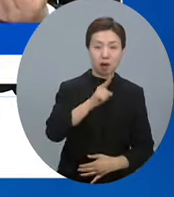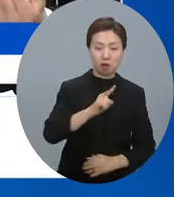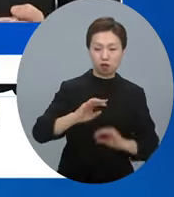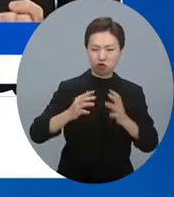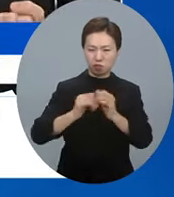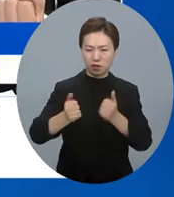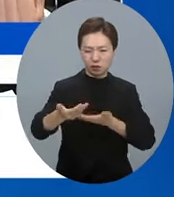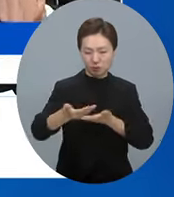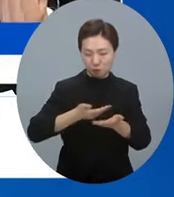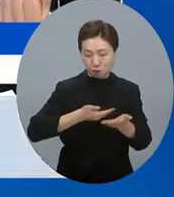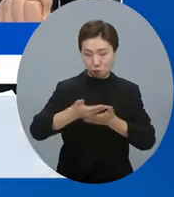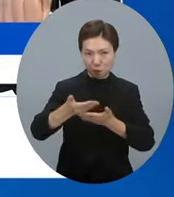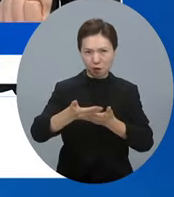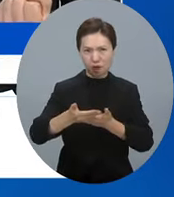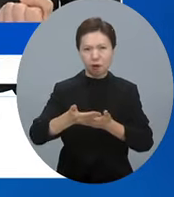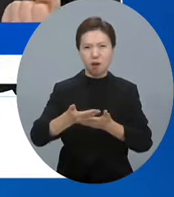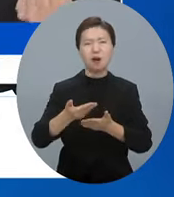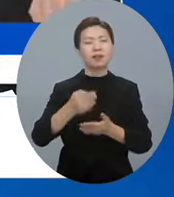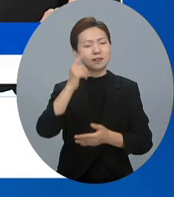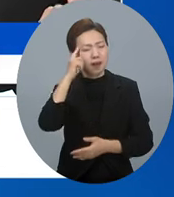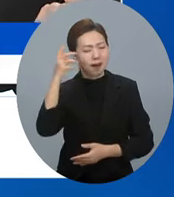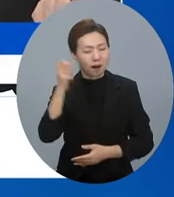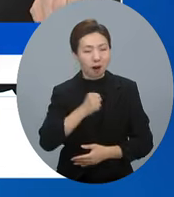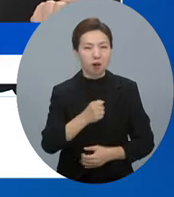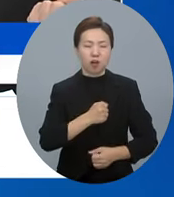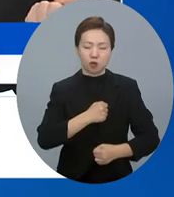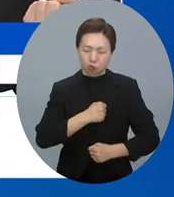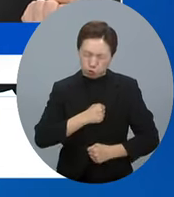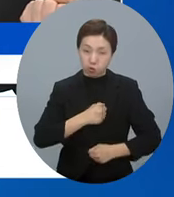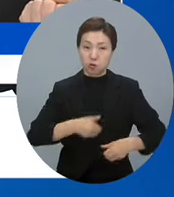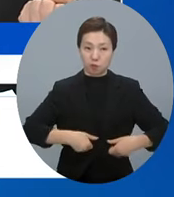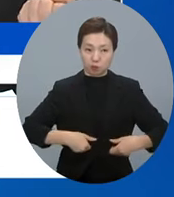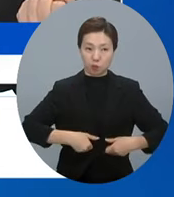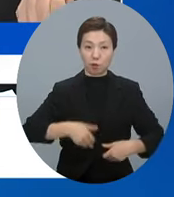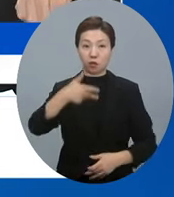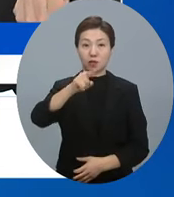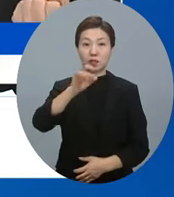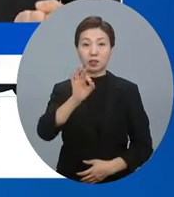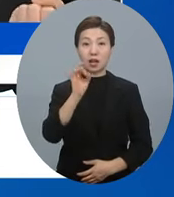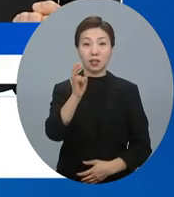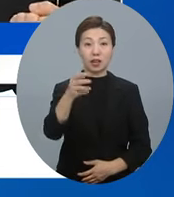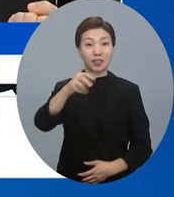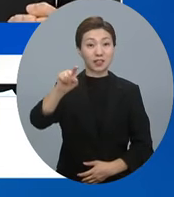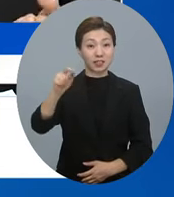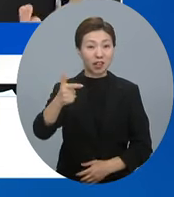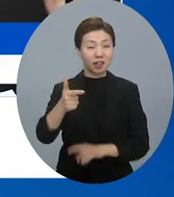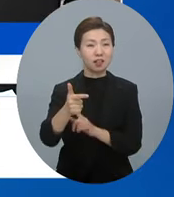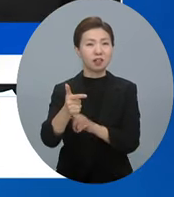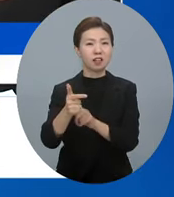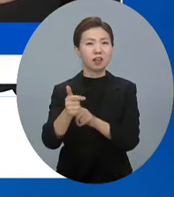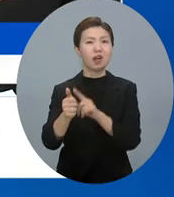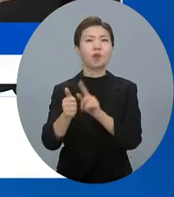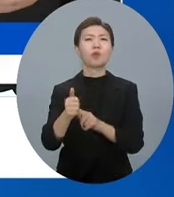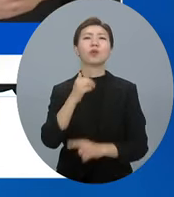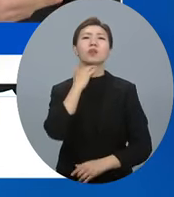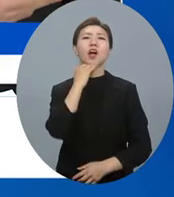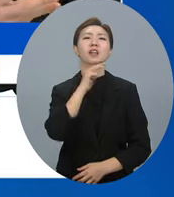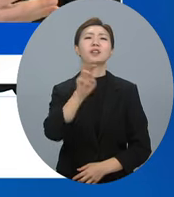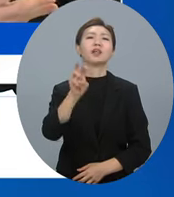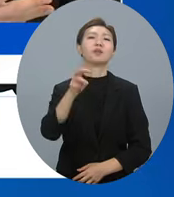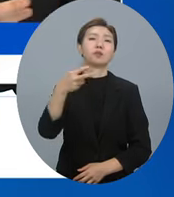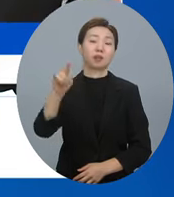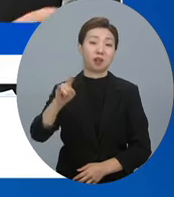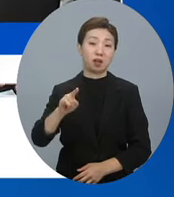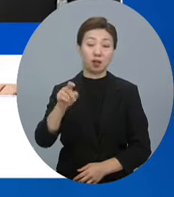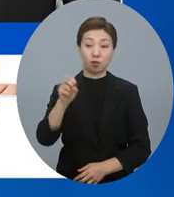신중할 필요가 있다라는 말씀을 주로 드리는데 장해찬 후보 같은 경우는 지금 지금 30대입니다 지금 저 10 10년 전